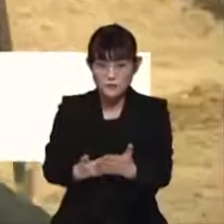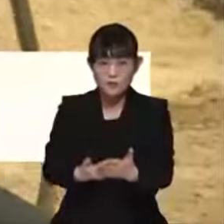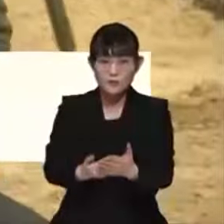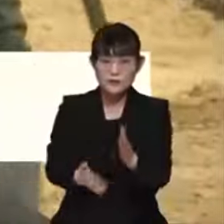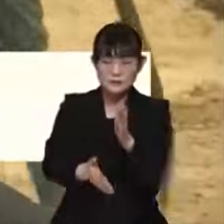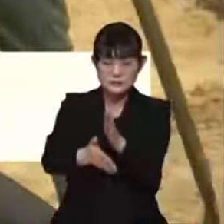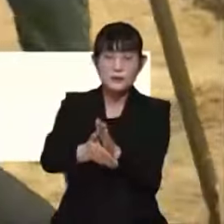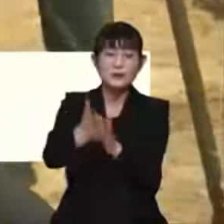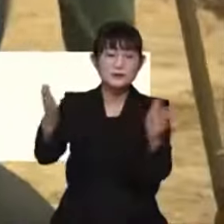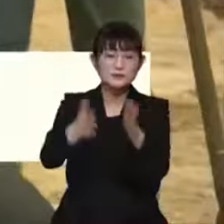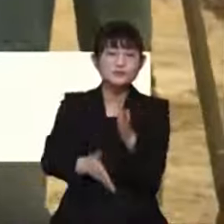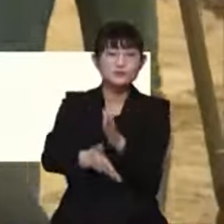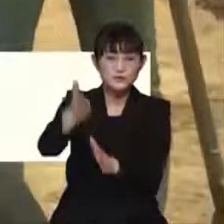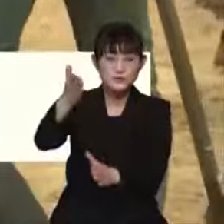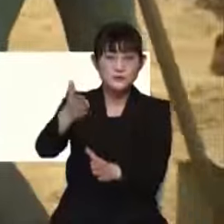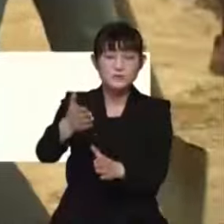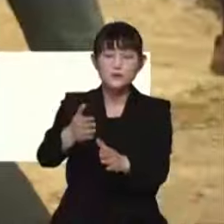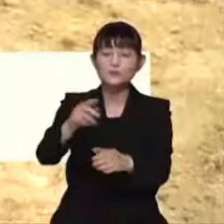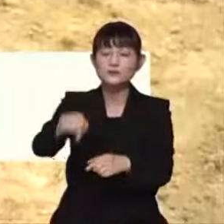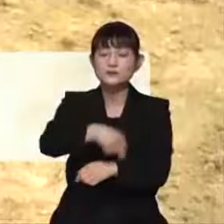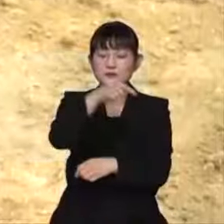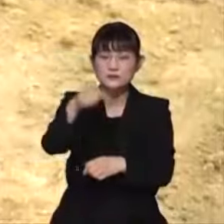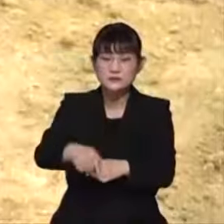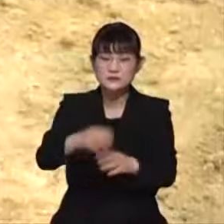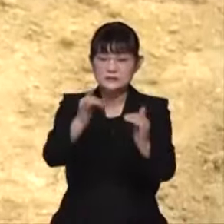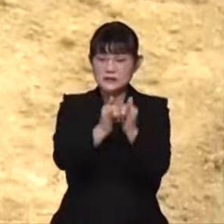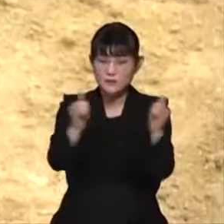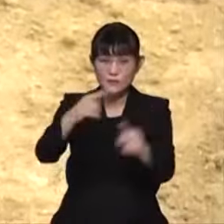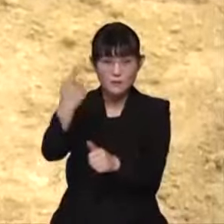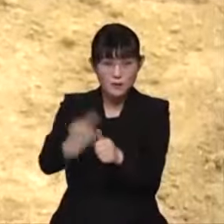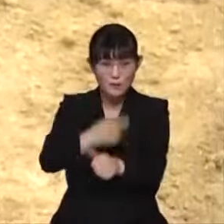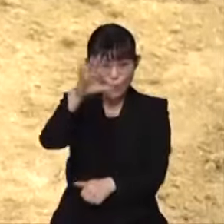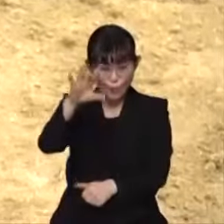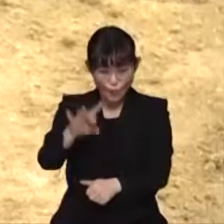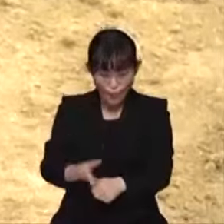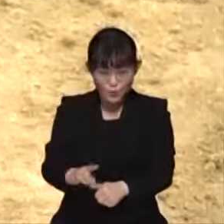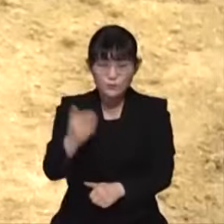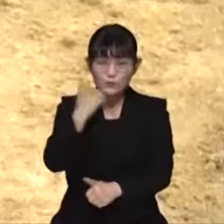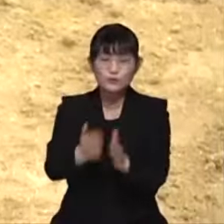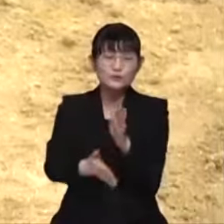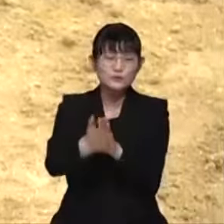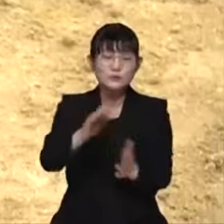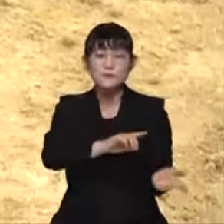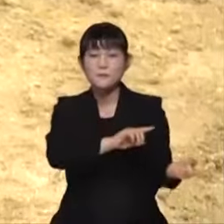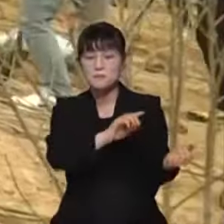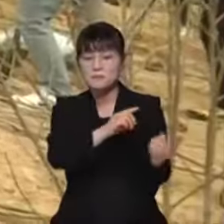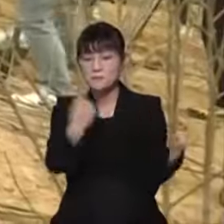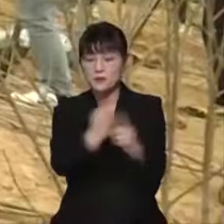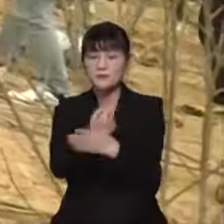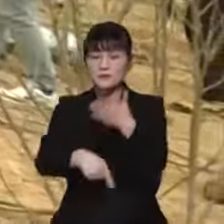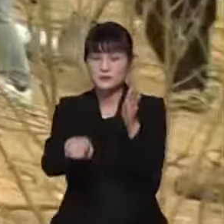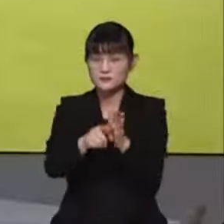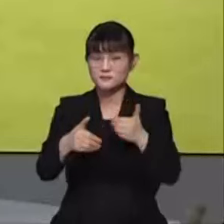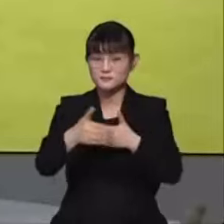도시를 사람과 자연의 상생을 위한 녹색 도시로의 전환하자는 의미를 담아 진행됐습니다.